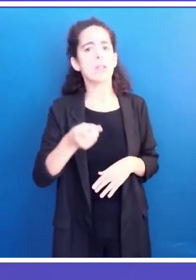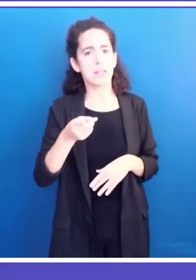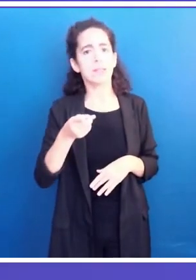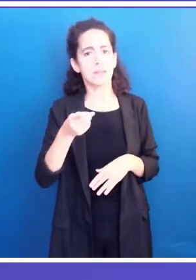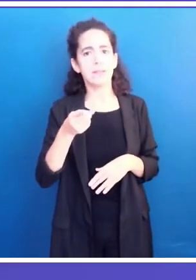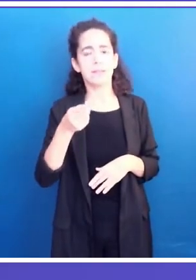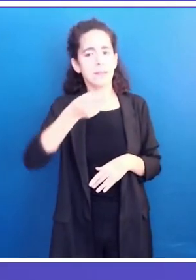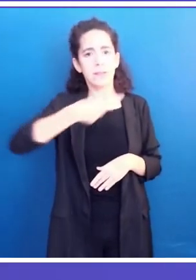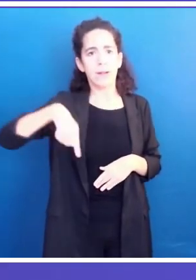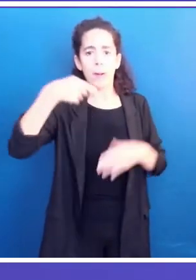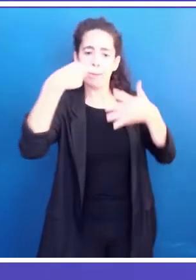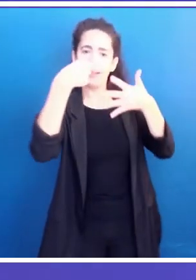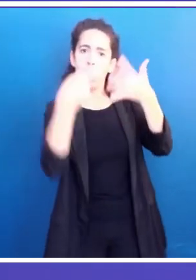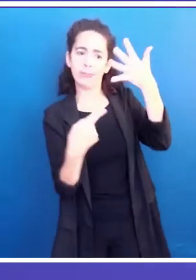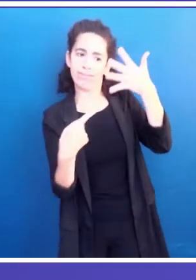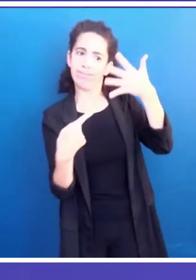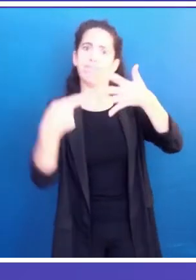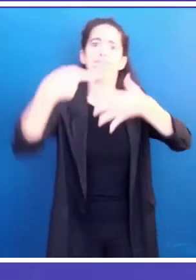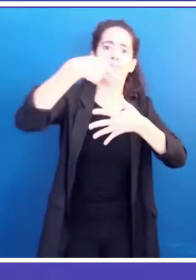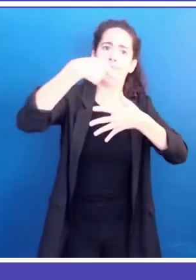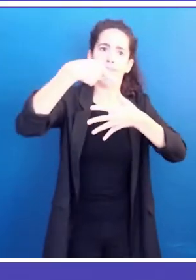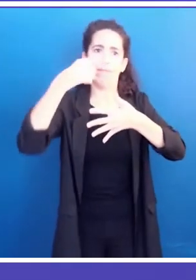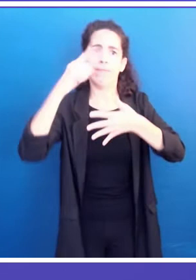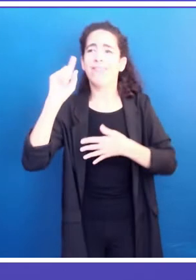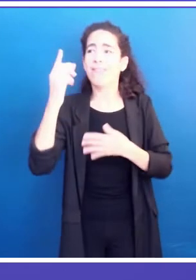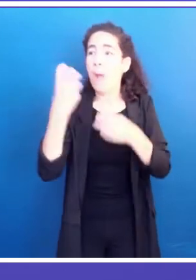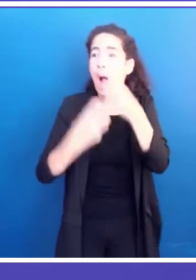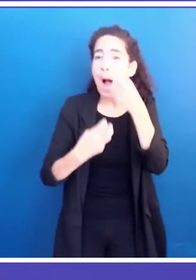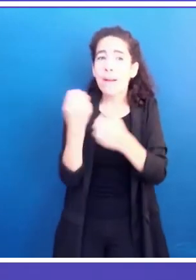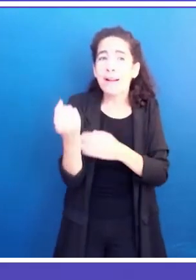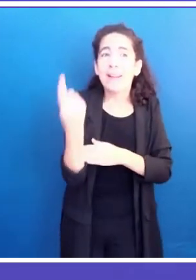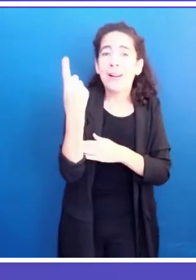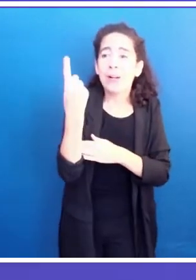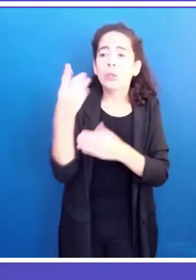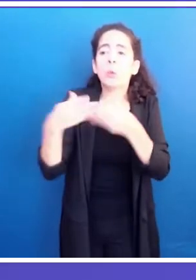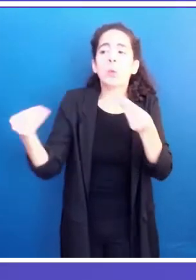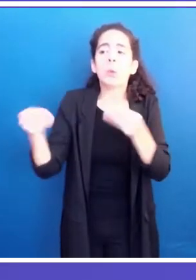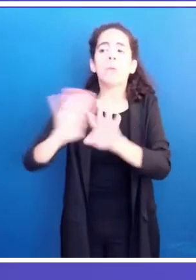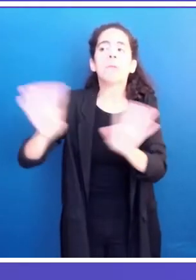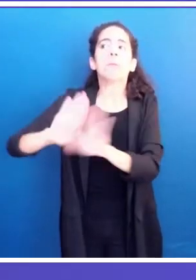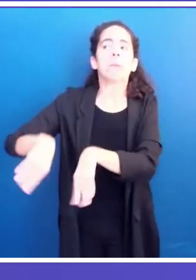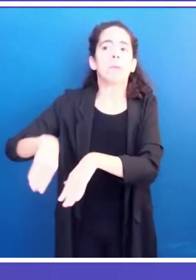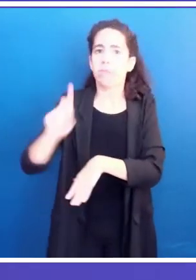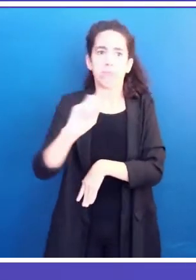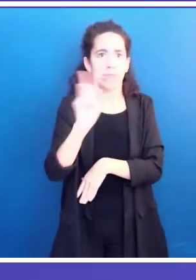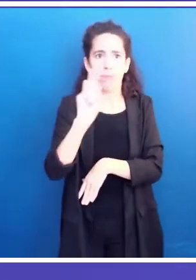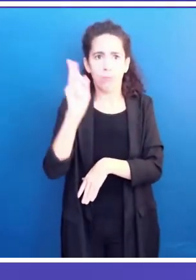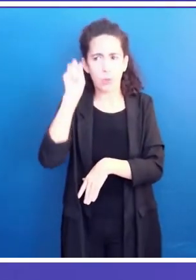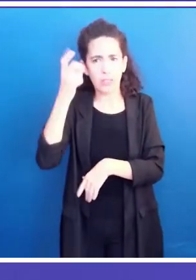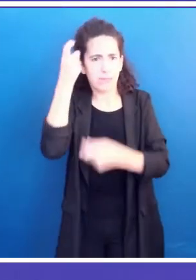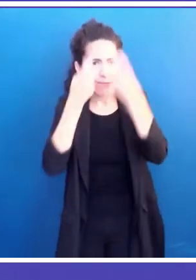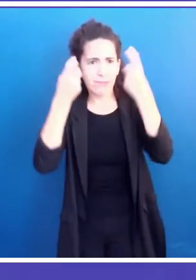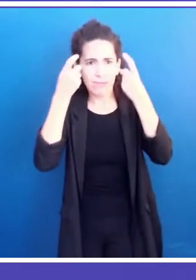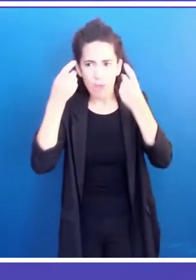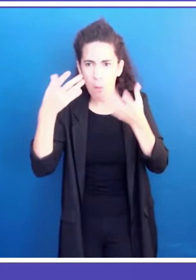والتدابير. نحن بحاجة بالفعل إلى أن نقوم بتكييف الحلول ولا نضع فقط حلول سطحية،